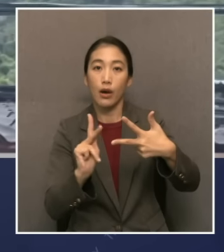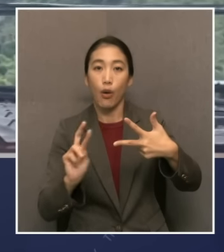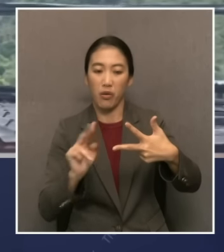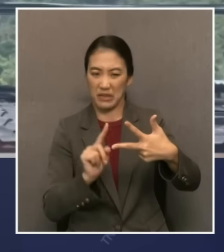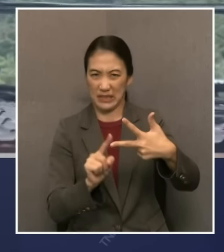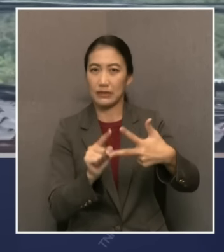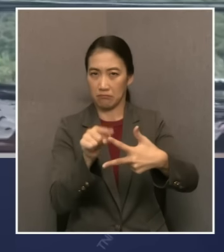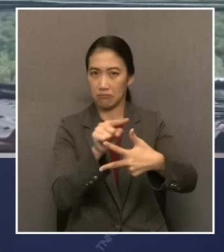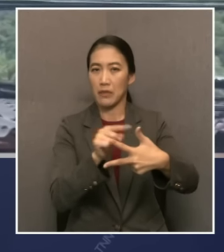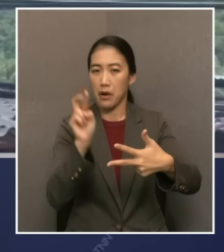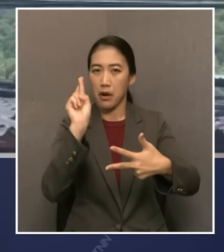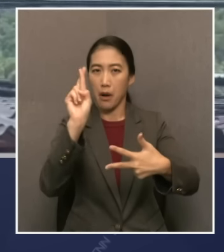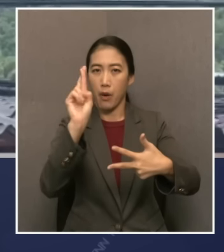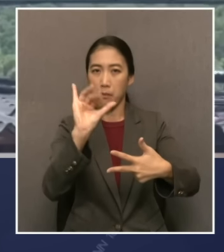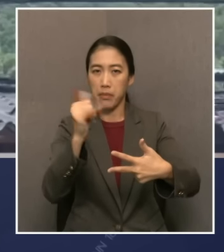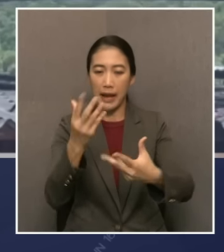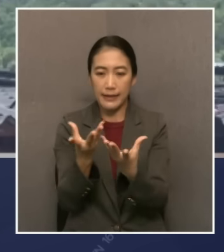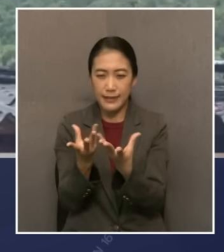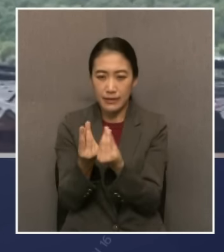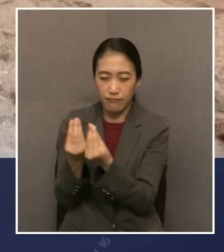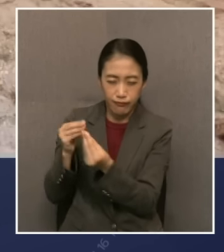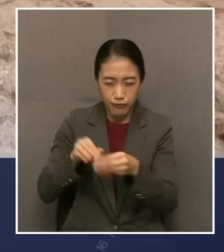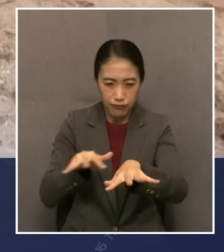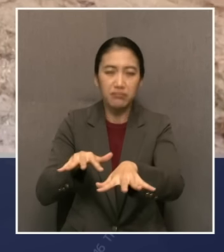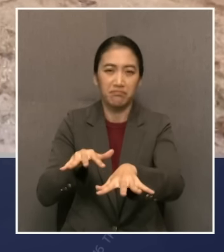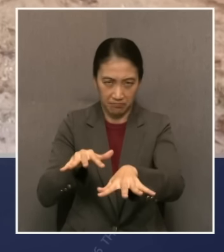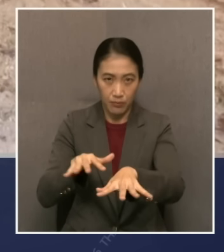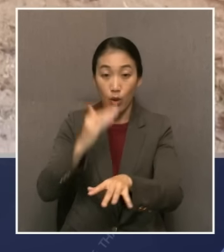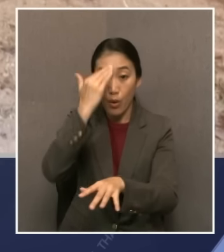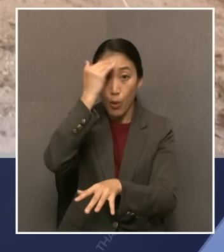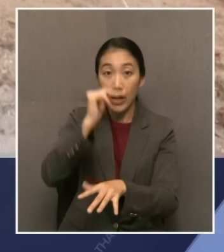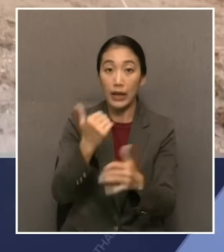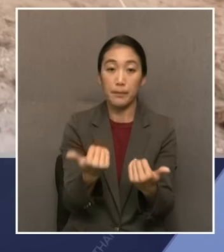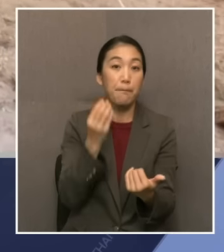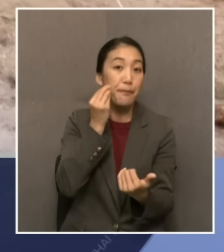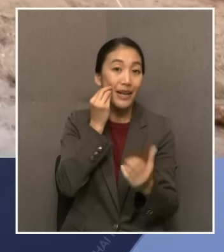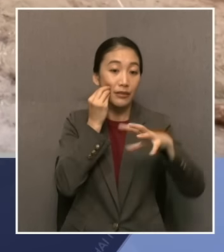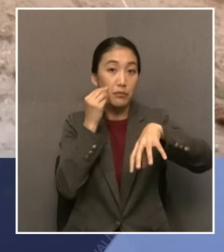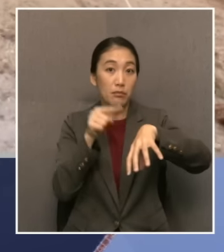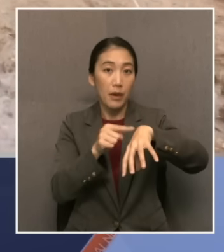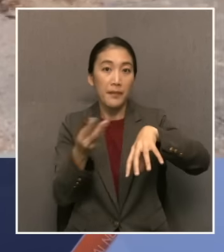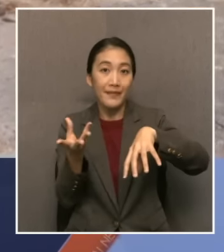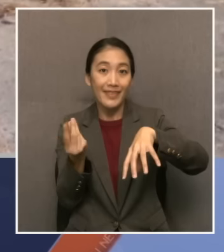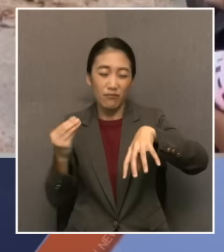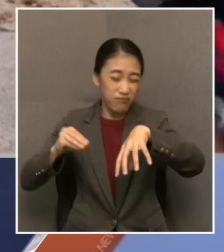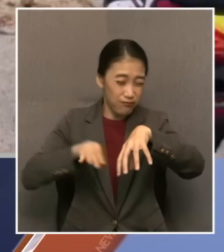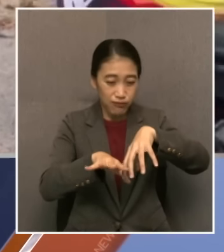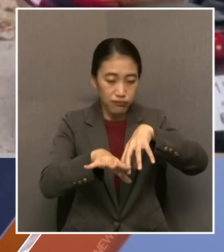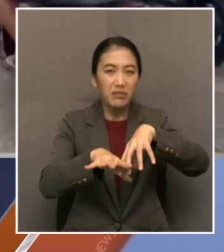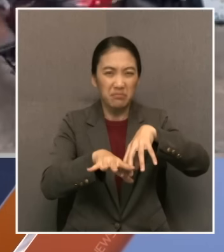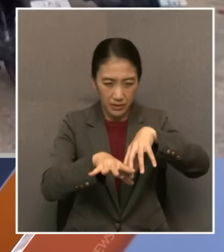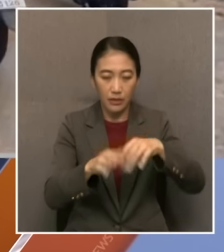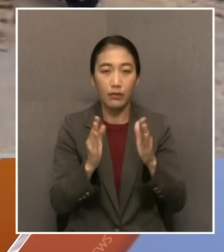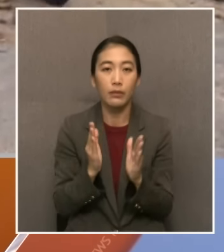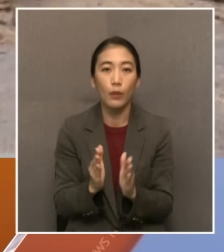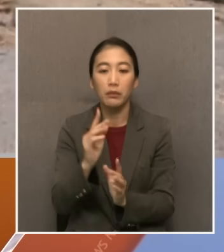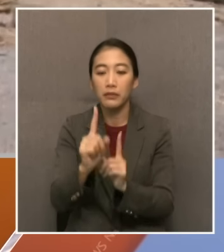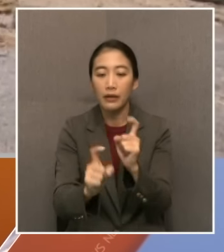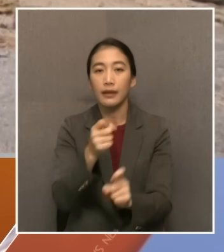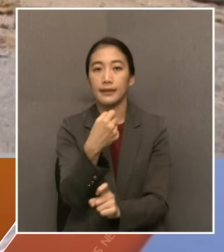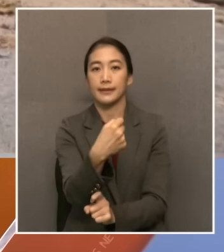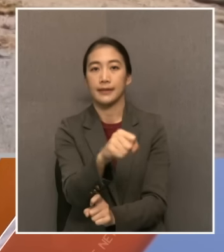สำหรับเหตุการที่มีดินโคลนถล่มเข้าใส่บ้านพักล่าสุดตอนนี้เจ้าหน้าที่ยืนยันว่ามีรายงานผู้เสียชีวิตรายและยังคง